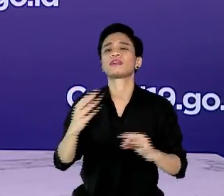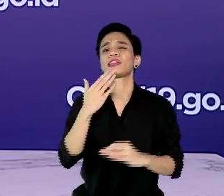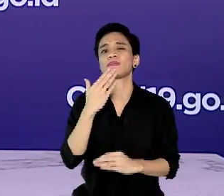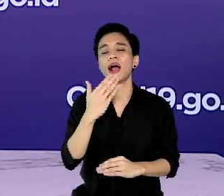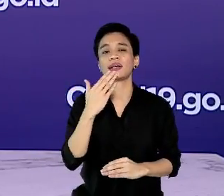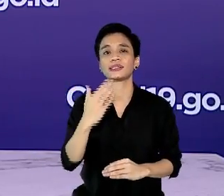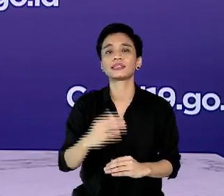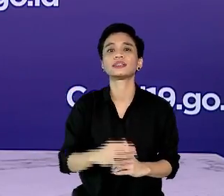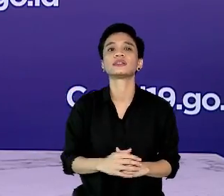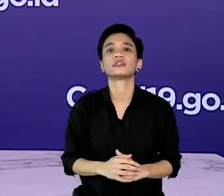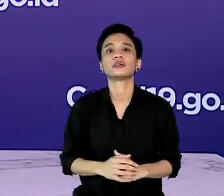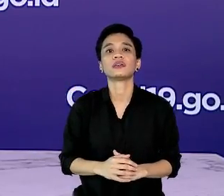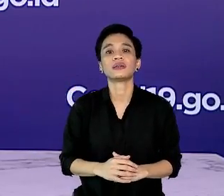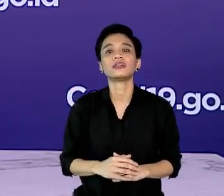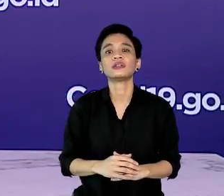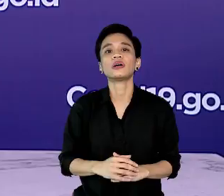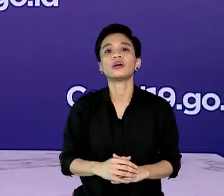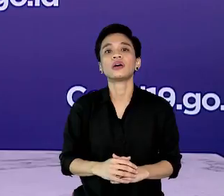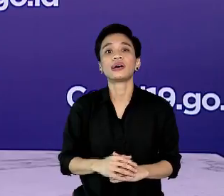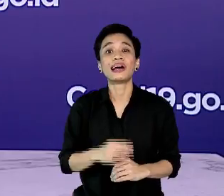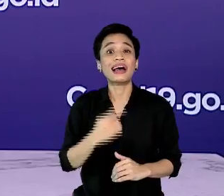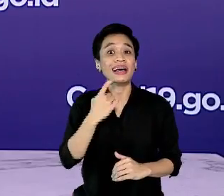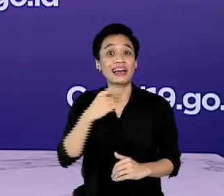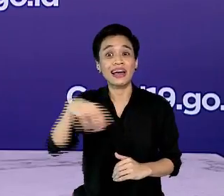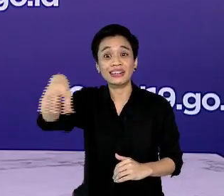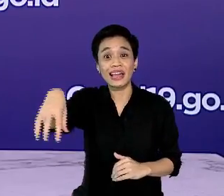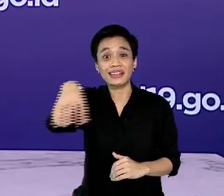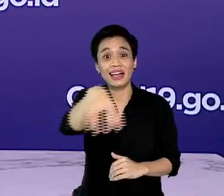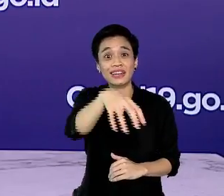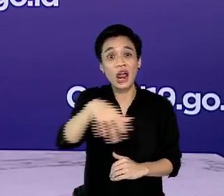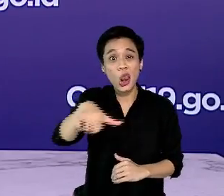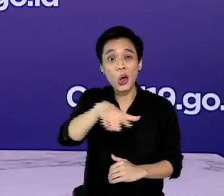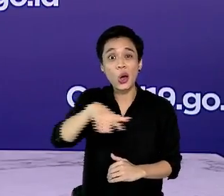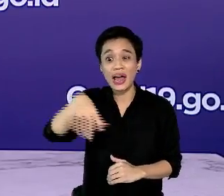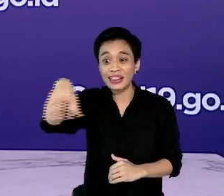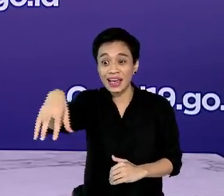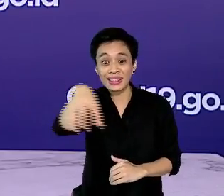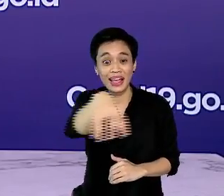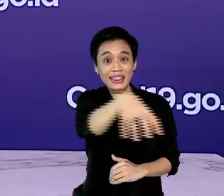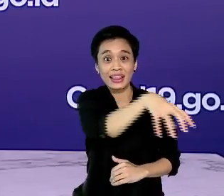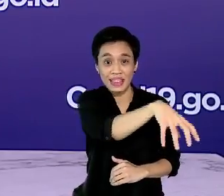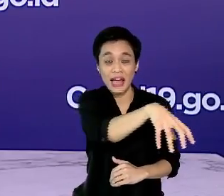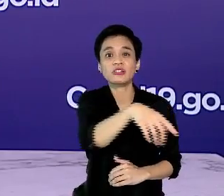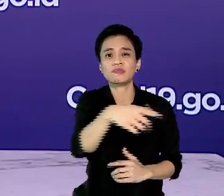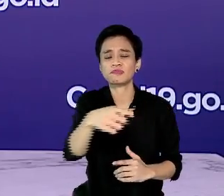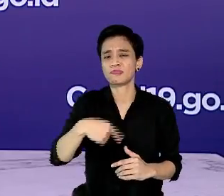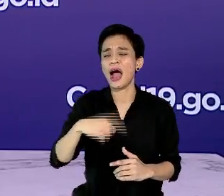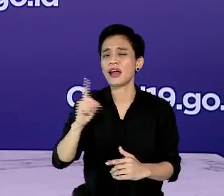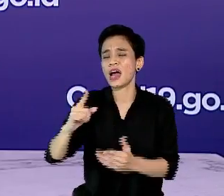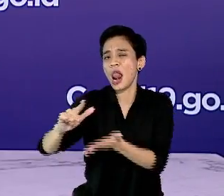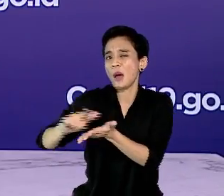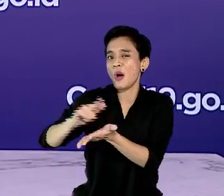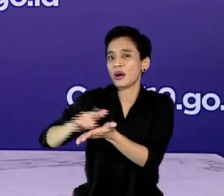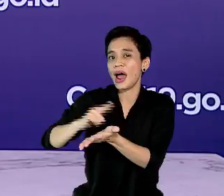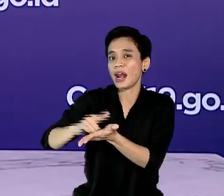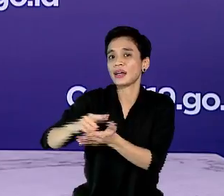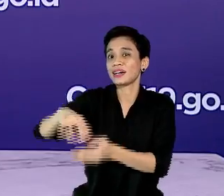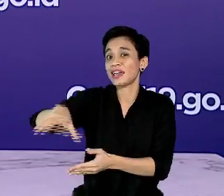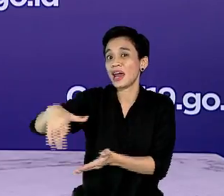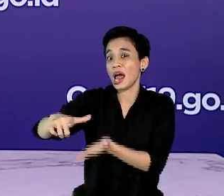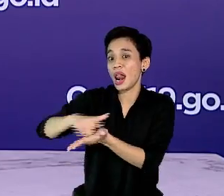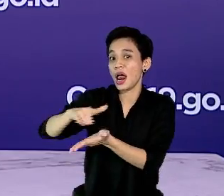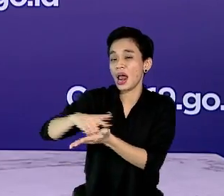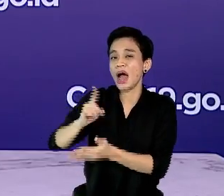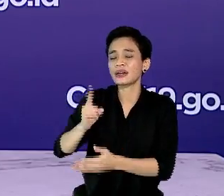dengan hambatan pembentukan posko desa atau kelurahan, berdasarkan laporan Satgas Daerah secara rutin, ini diketahui